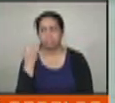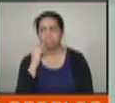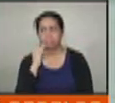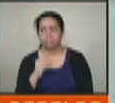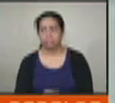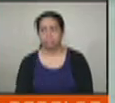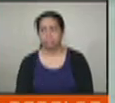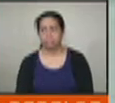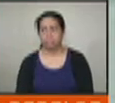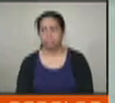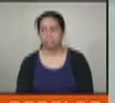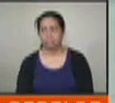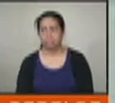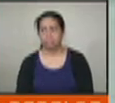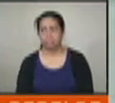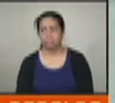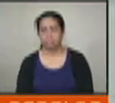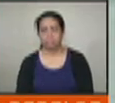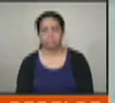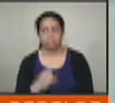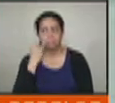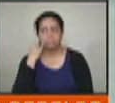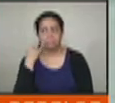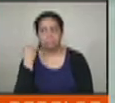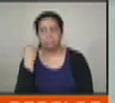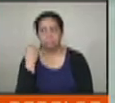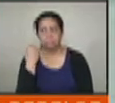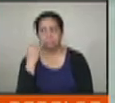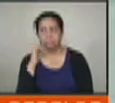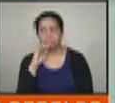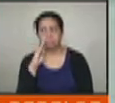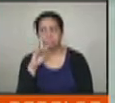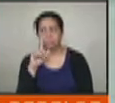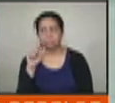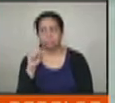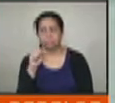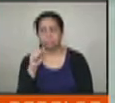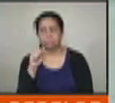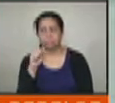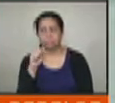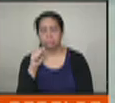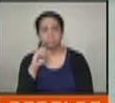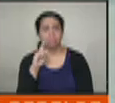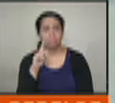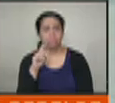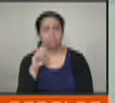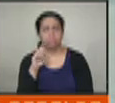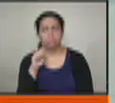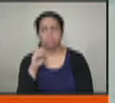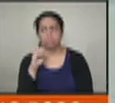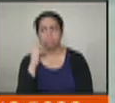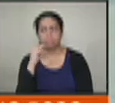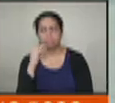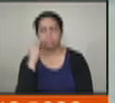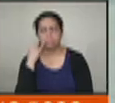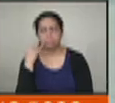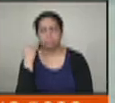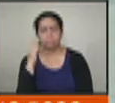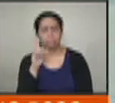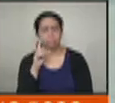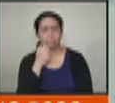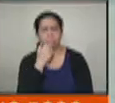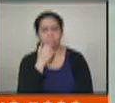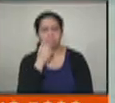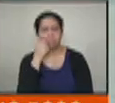Ma'am? Miss Jennifer Buiza? Hello? Okay. So, Ma'am Jennifer, ano raw